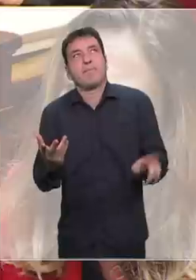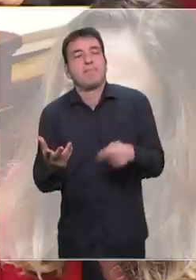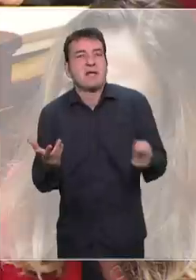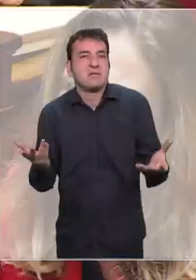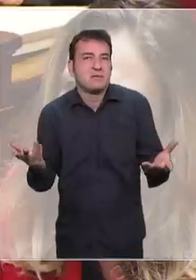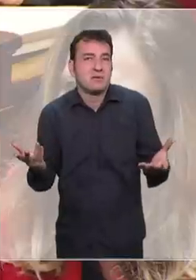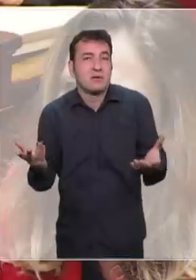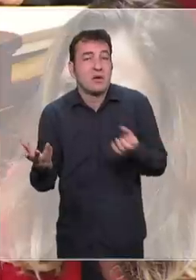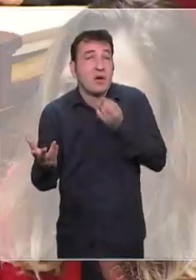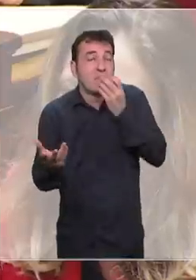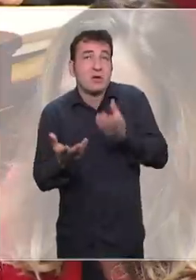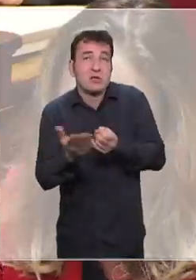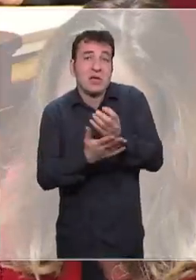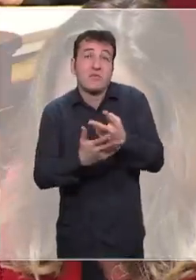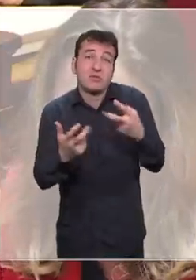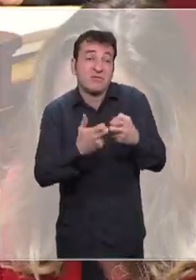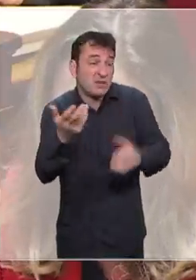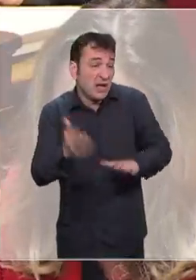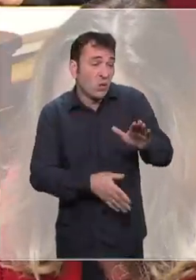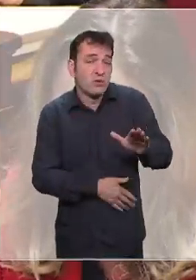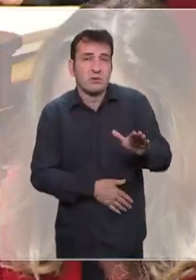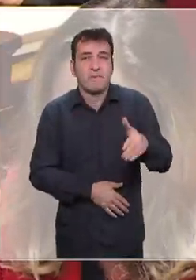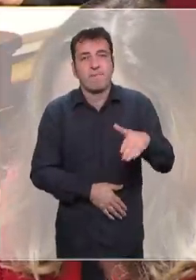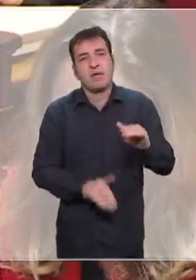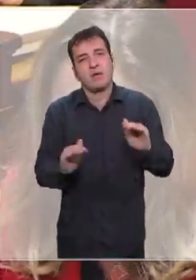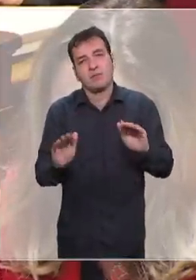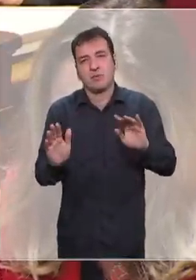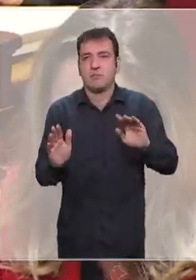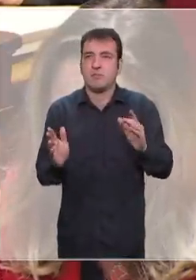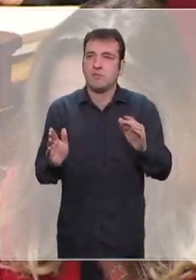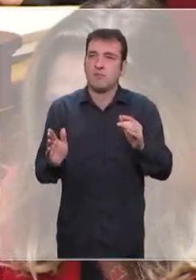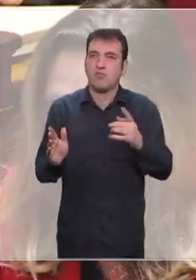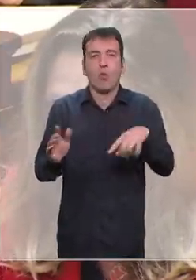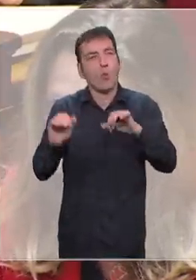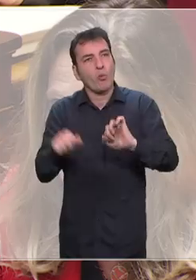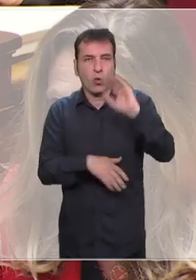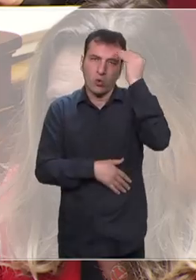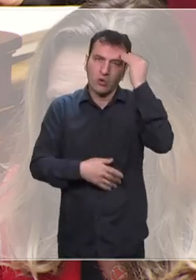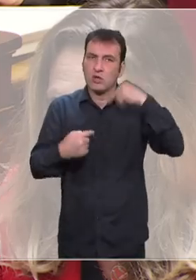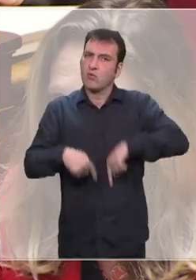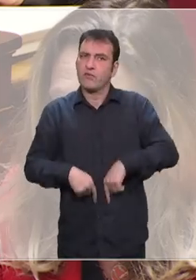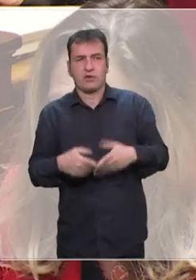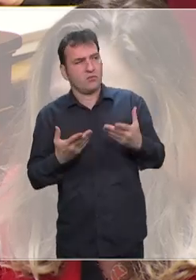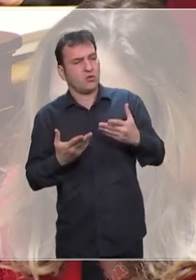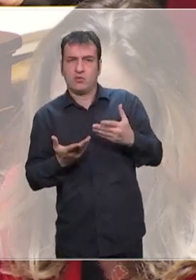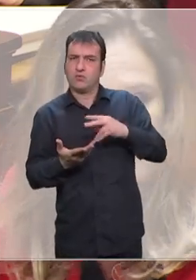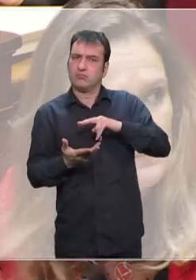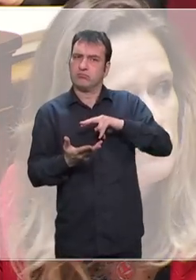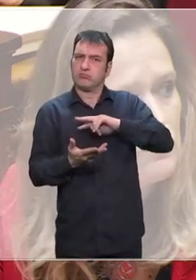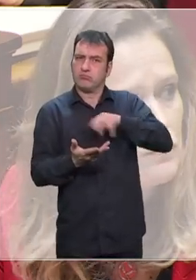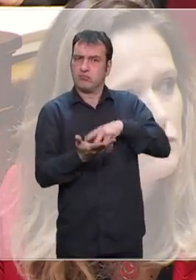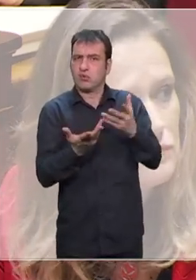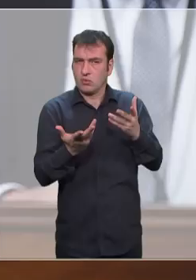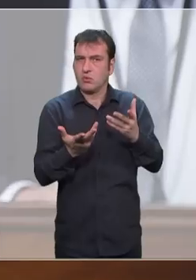Ce n'est pas une bonne nouvelle d'avoir de l'inflation, mais reconnaissons aujourd'hui que ce gouvernement a pris toutes les mesures pour protéger les